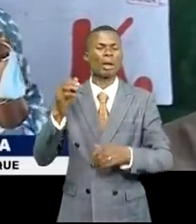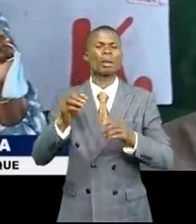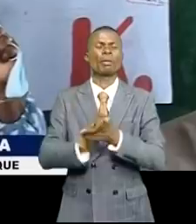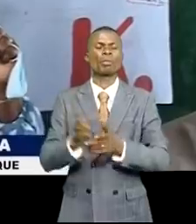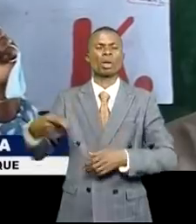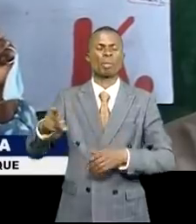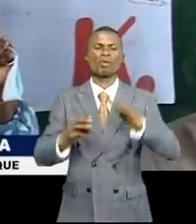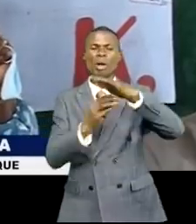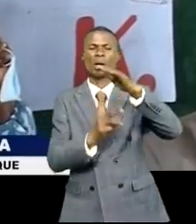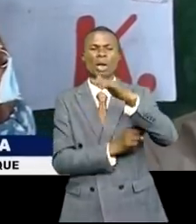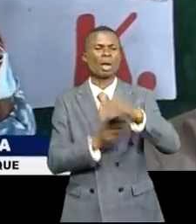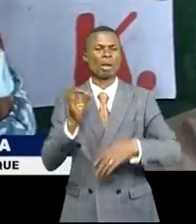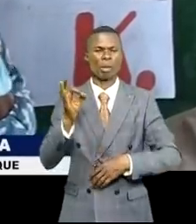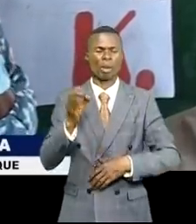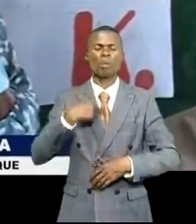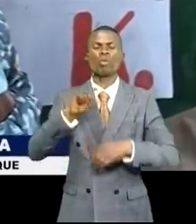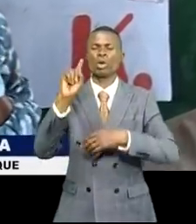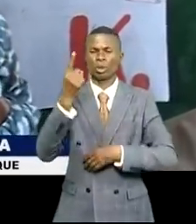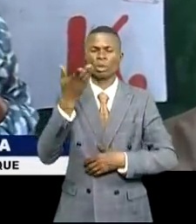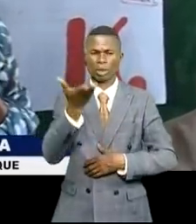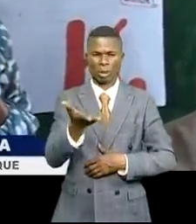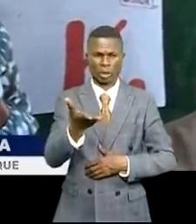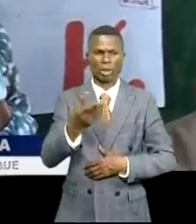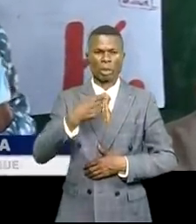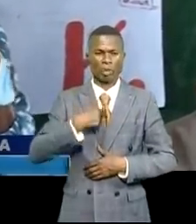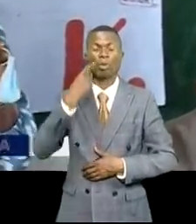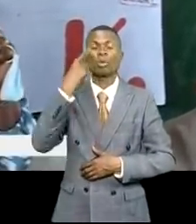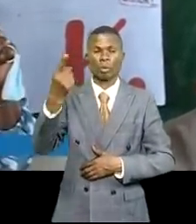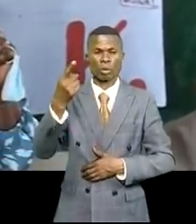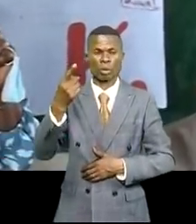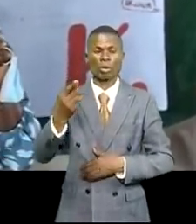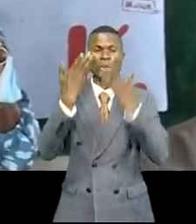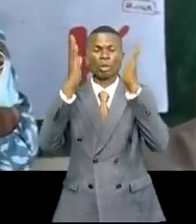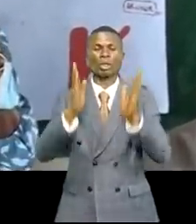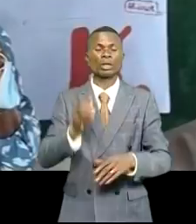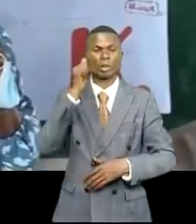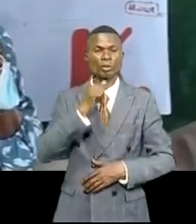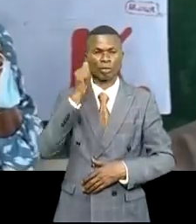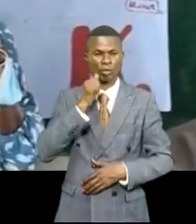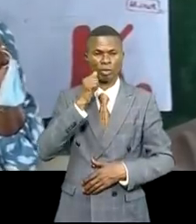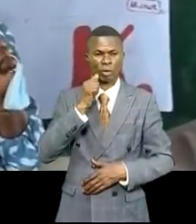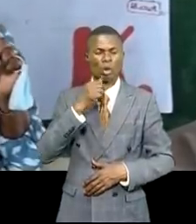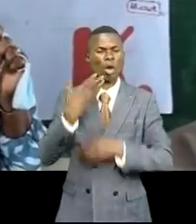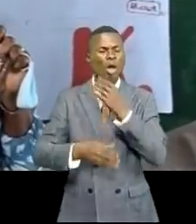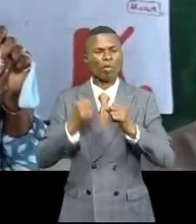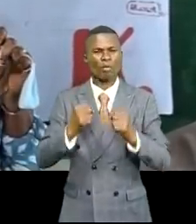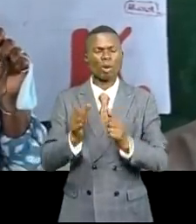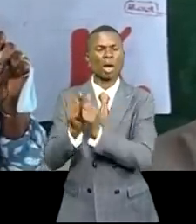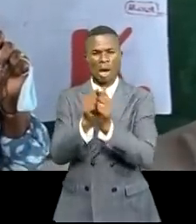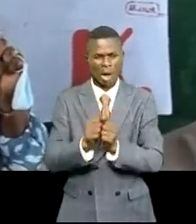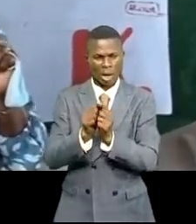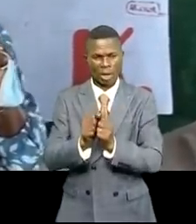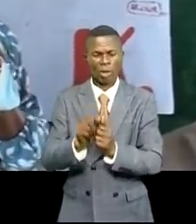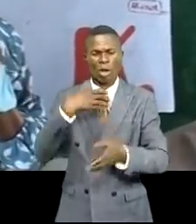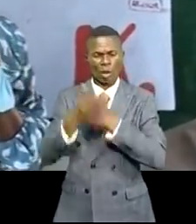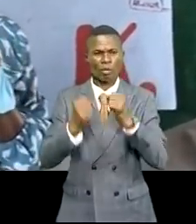Et je n'aimerais pas rester seule. Je suis en train de voir qu'il y a des étudiantes. Battez-vous, ensemble,